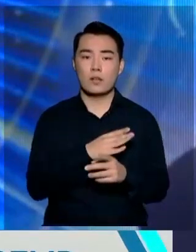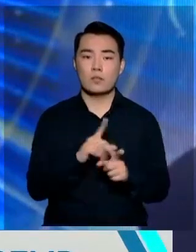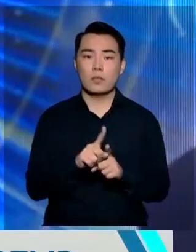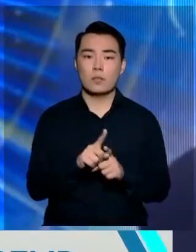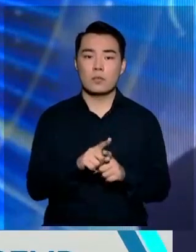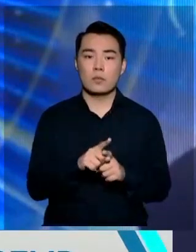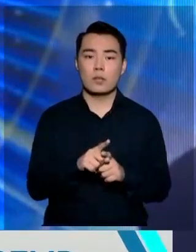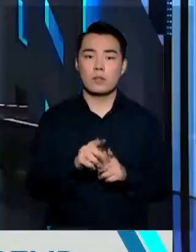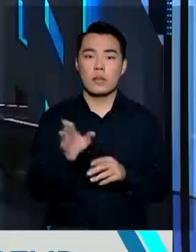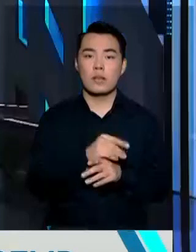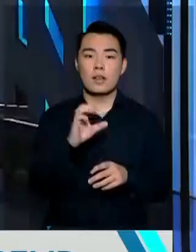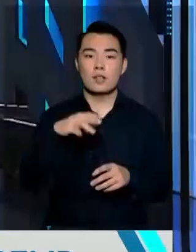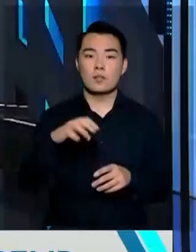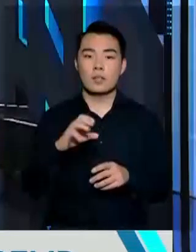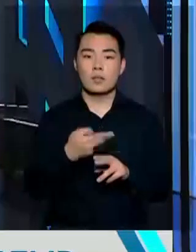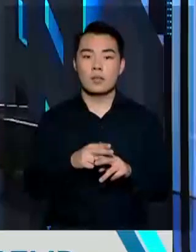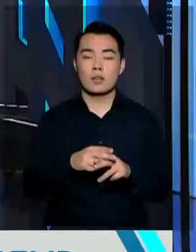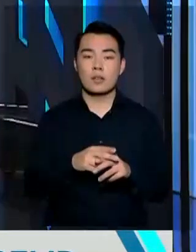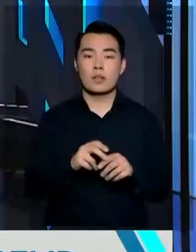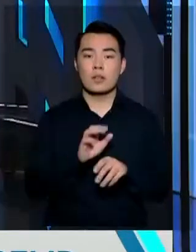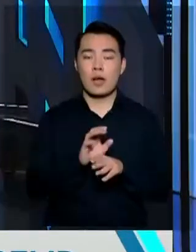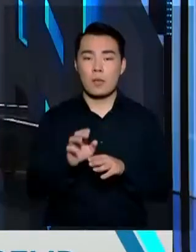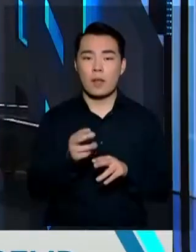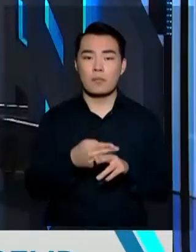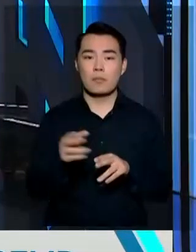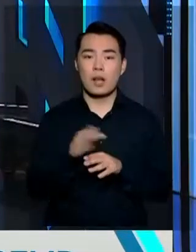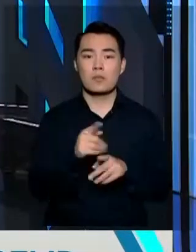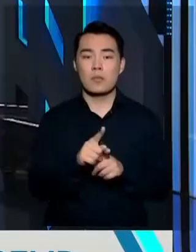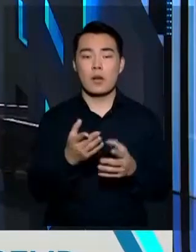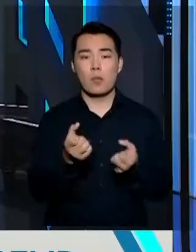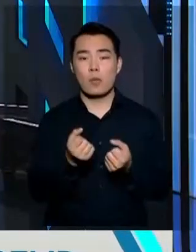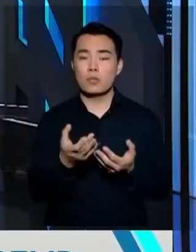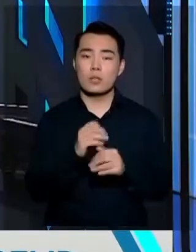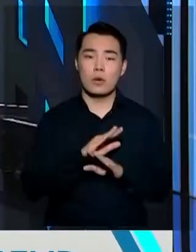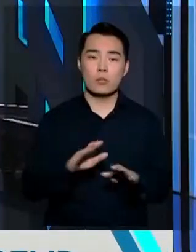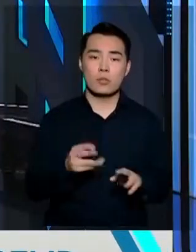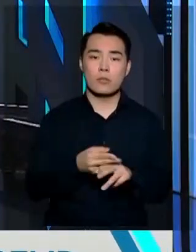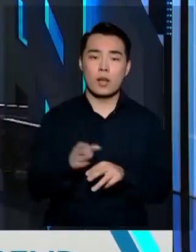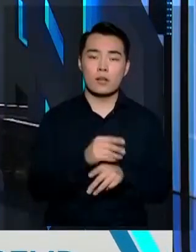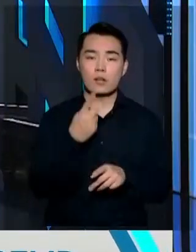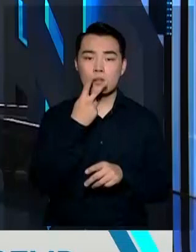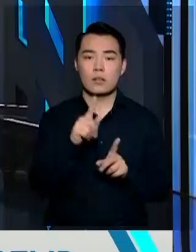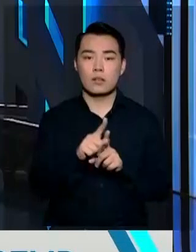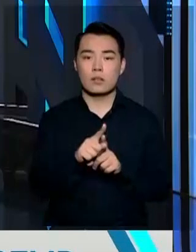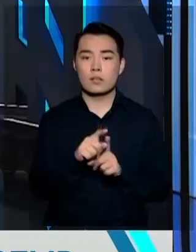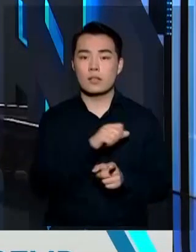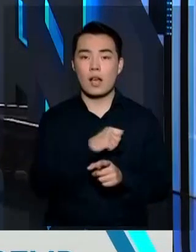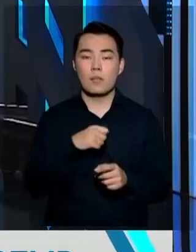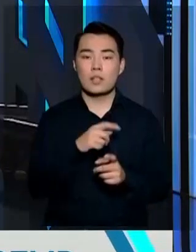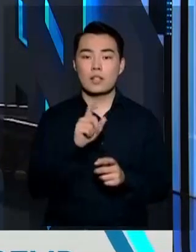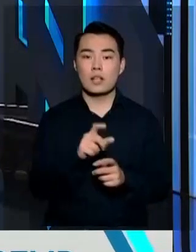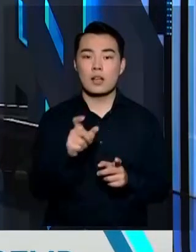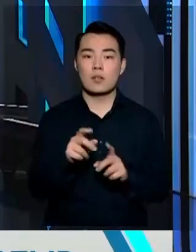сол жағдай SMS жіберіп тұрмыз. Сізге келді ма, келмеді ма? Сөйтіп біз жаңағы invisible government деген біз өзіміз